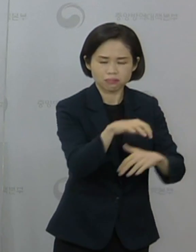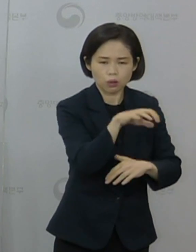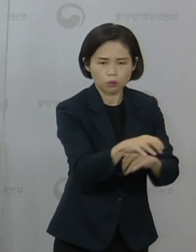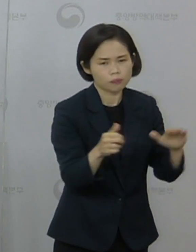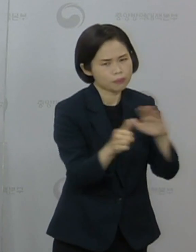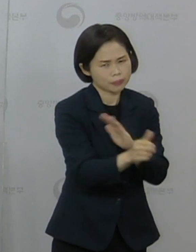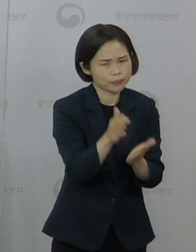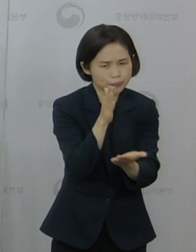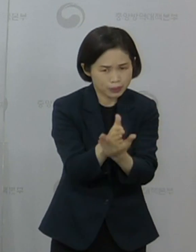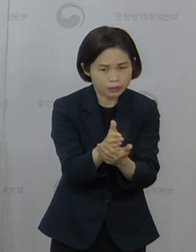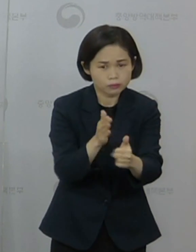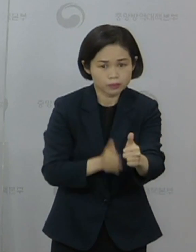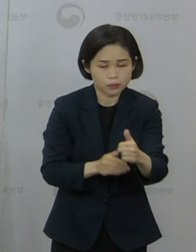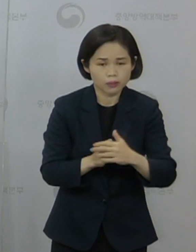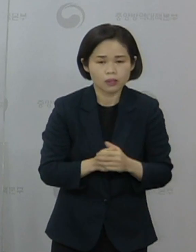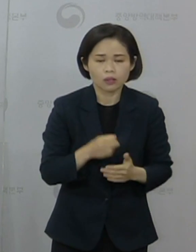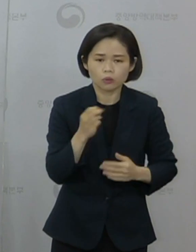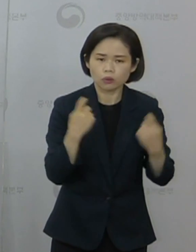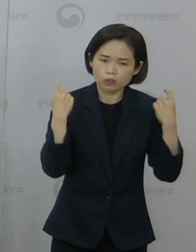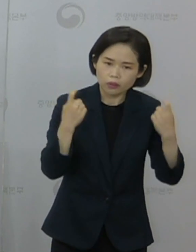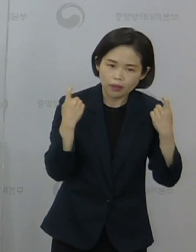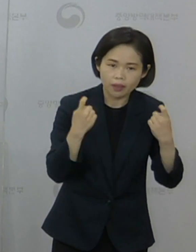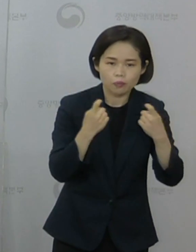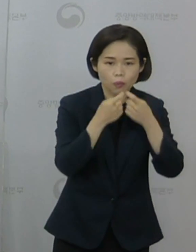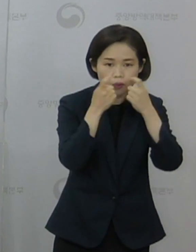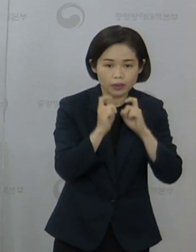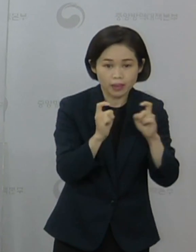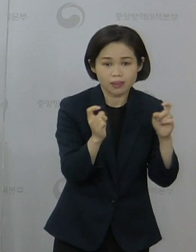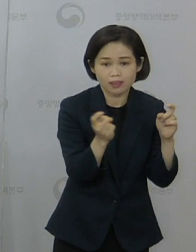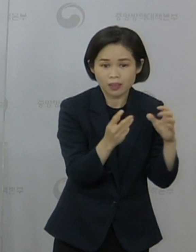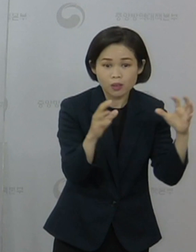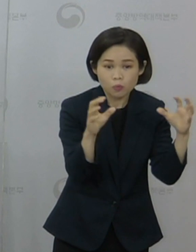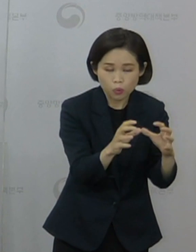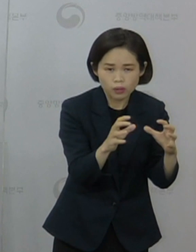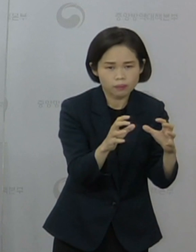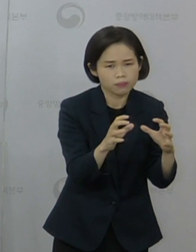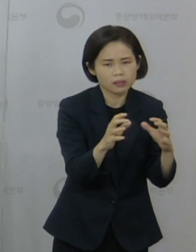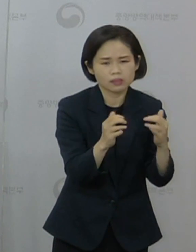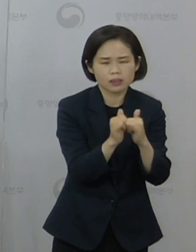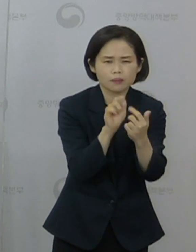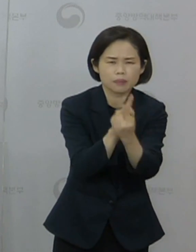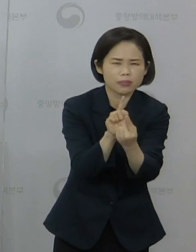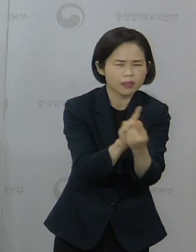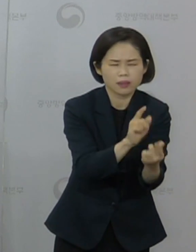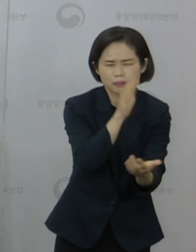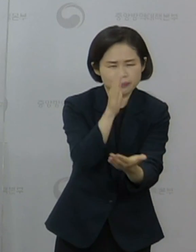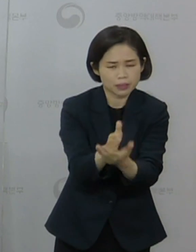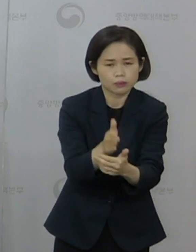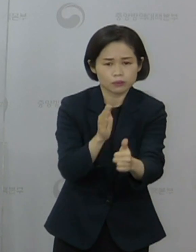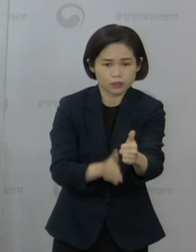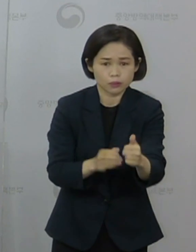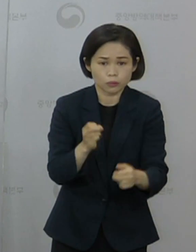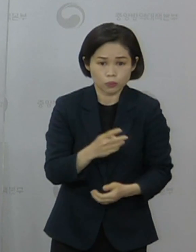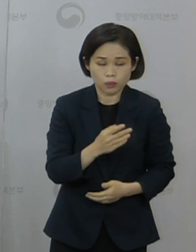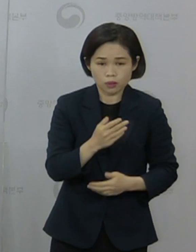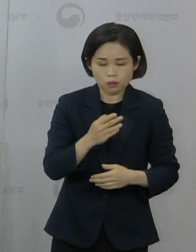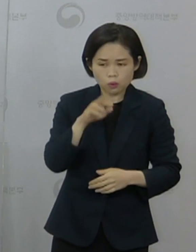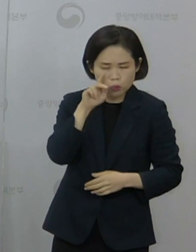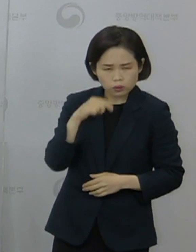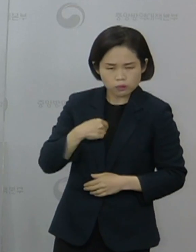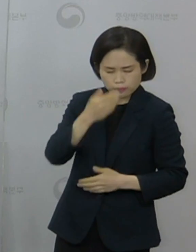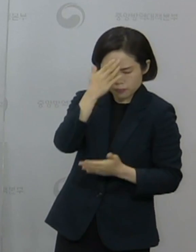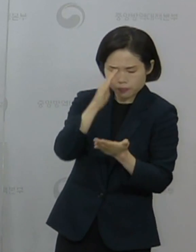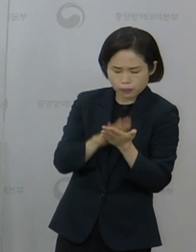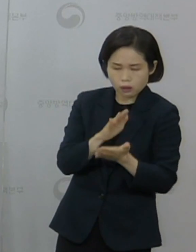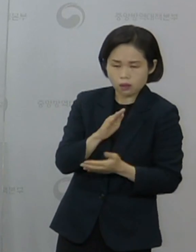자제해 주시고 여행이나 모임 등에서 사람간에 접촉도 최소화 해 주시기 바라고 발레리나 기침을 심증